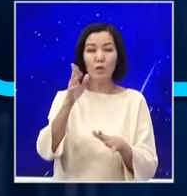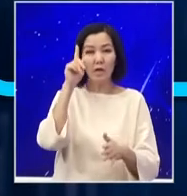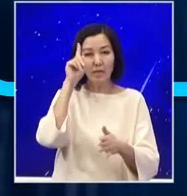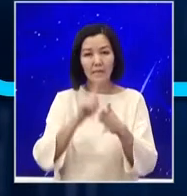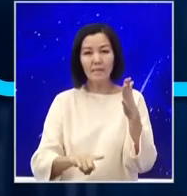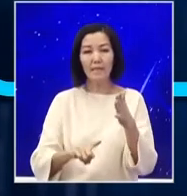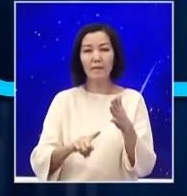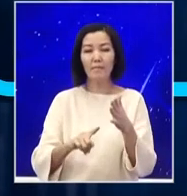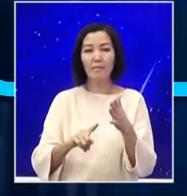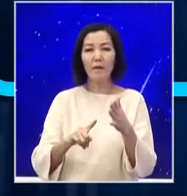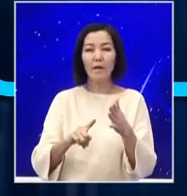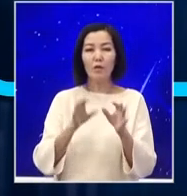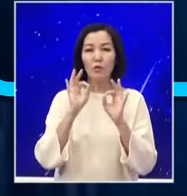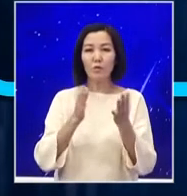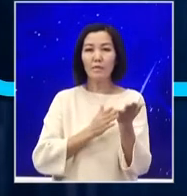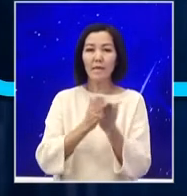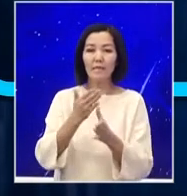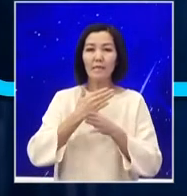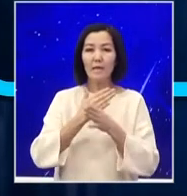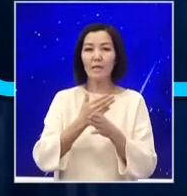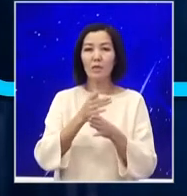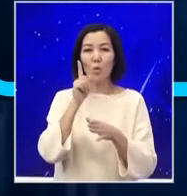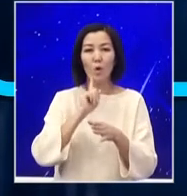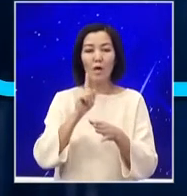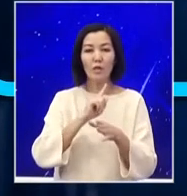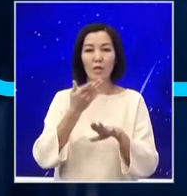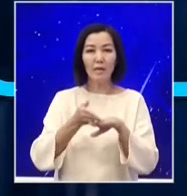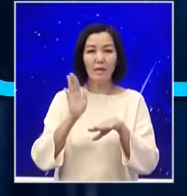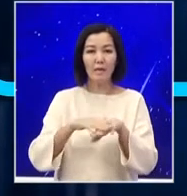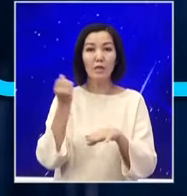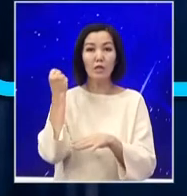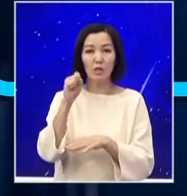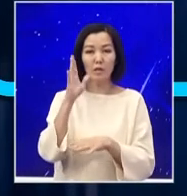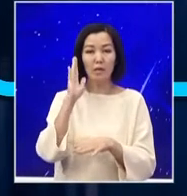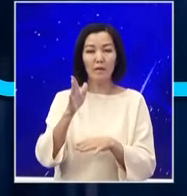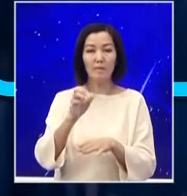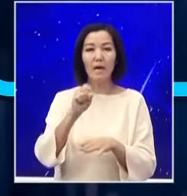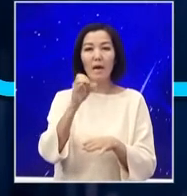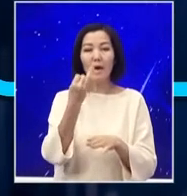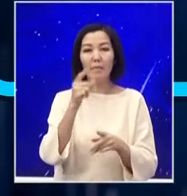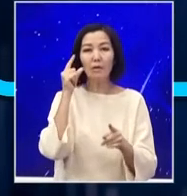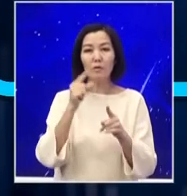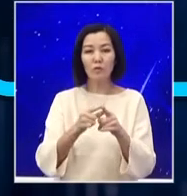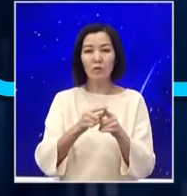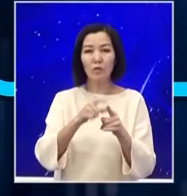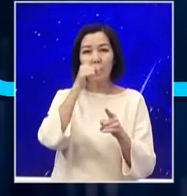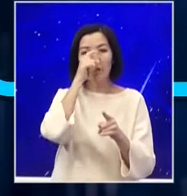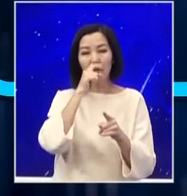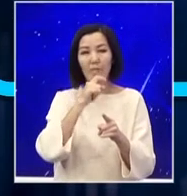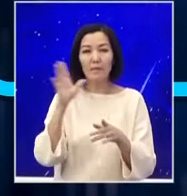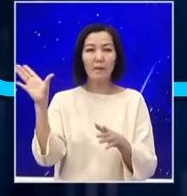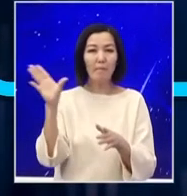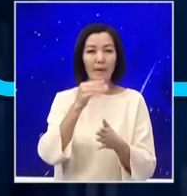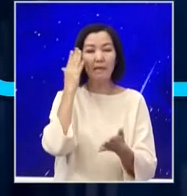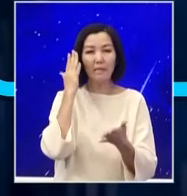мен сындарлы әрекеттің арқасында бұл уақытша қиындықты да еңсеретін боламыз. Абайдың сөзіне жүгінсек, жамандықты кім көрмейді?